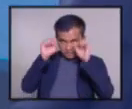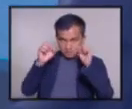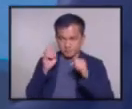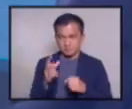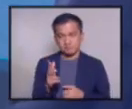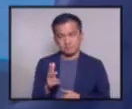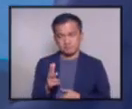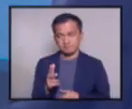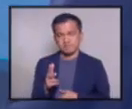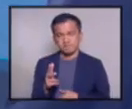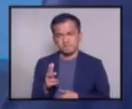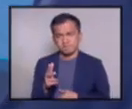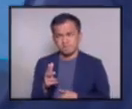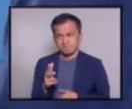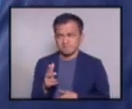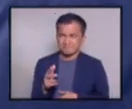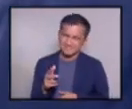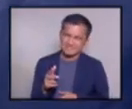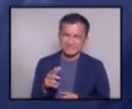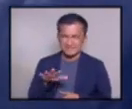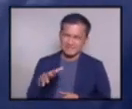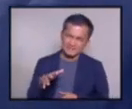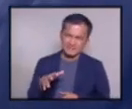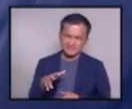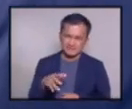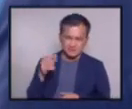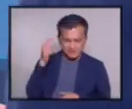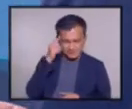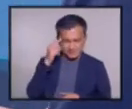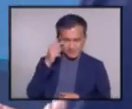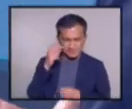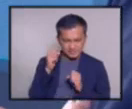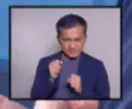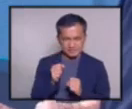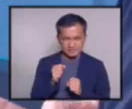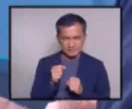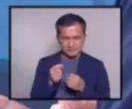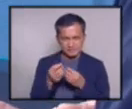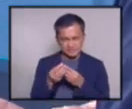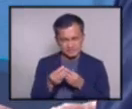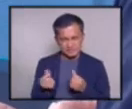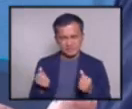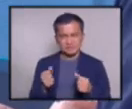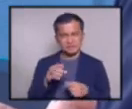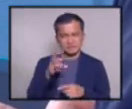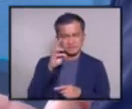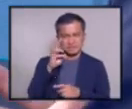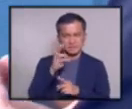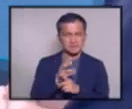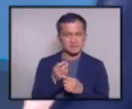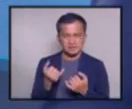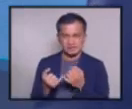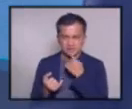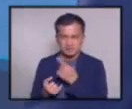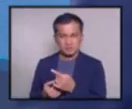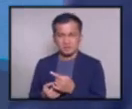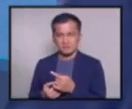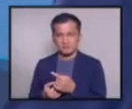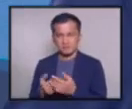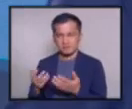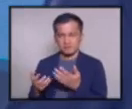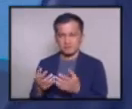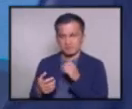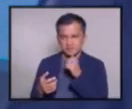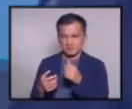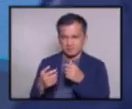Duterte he thought he was going to be able to lick it in six months, but now he's saying he might not